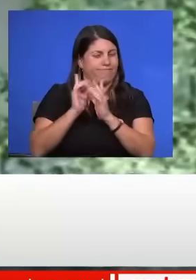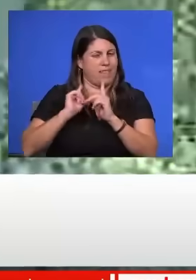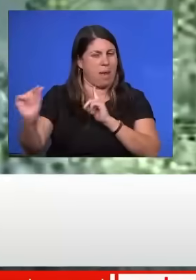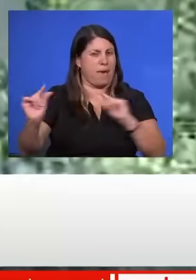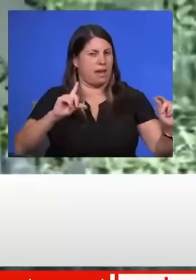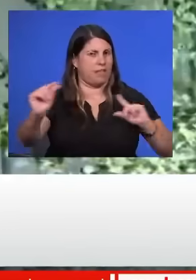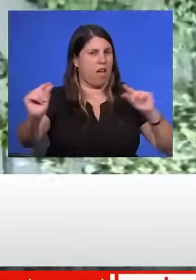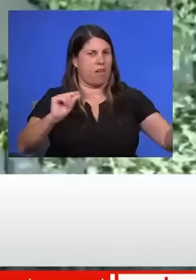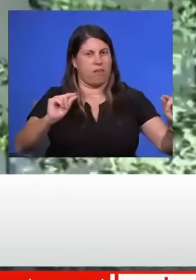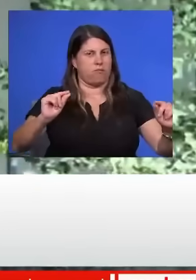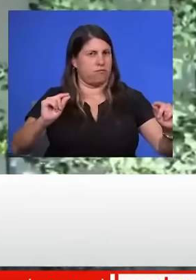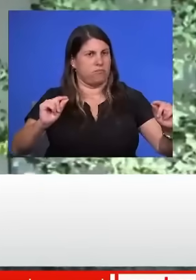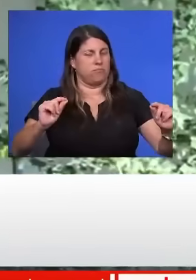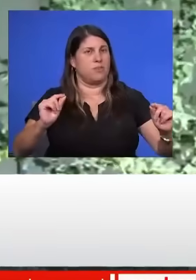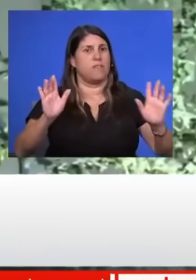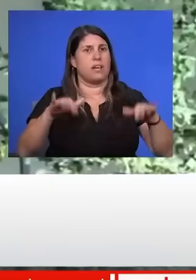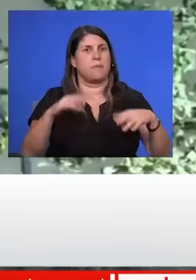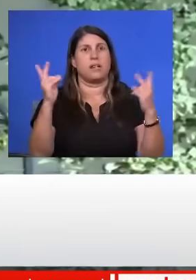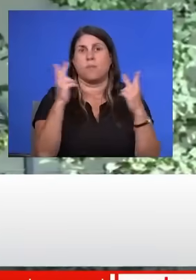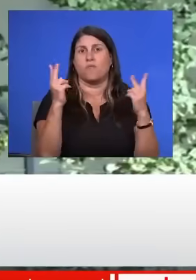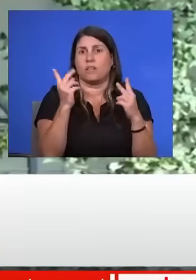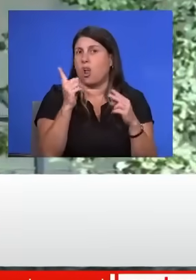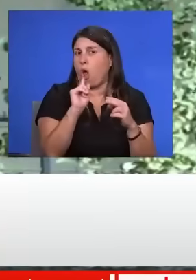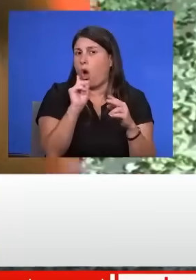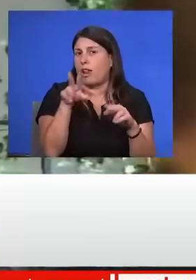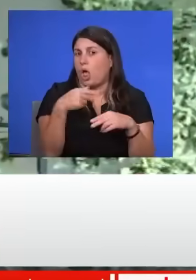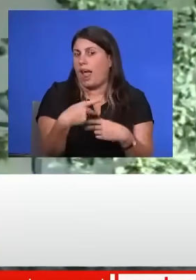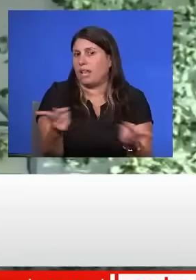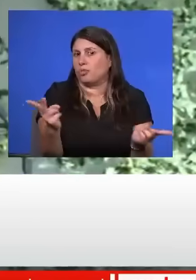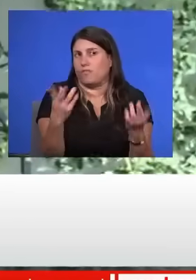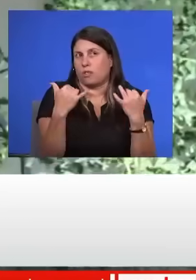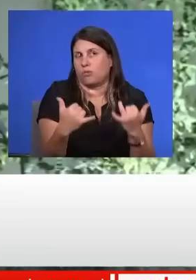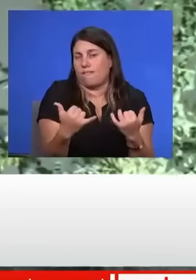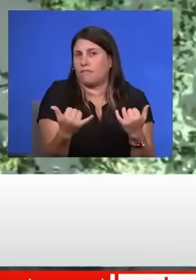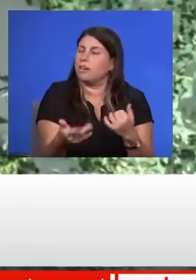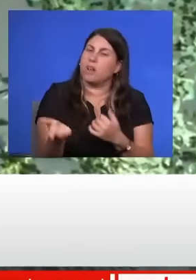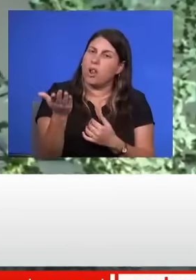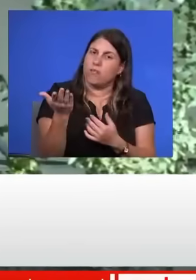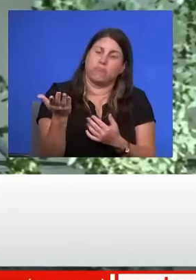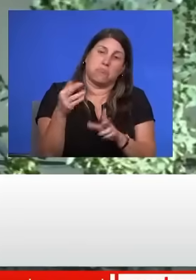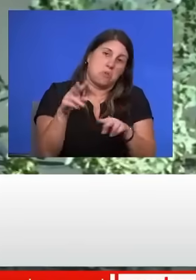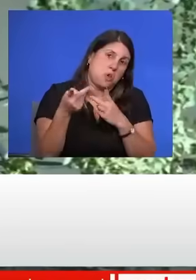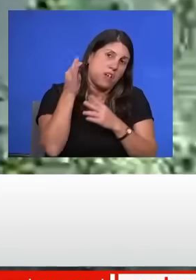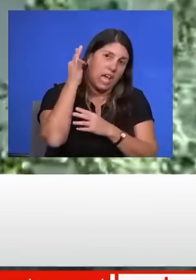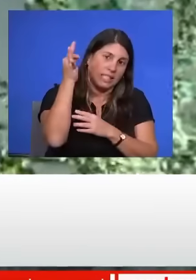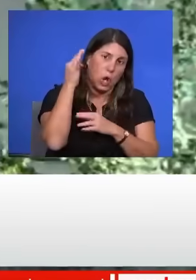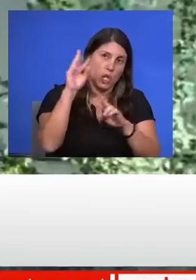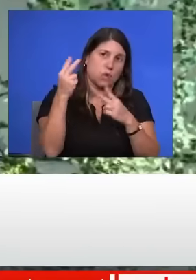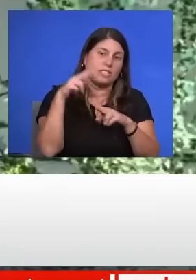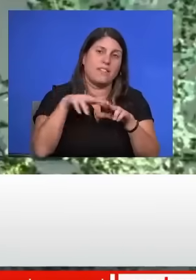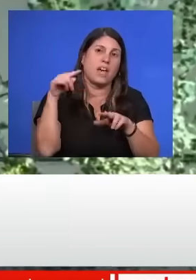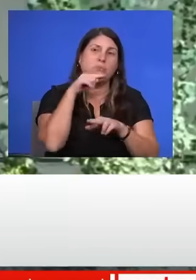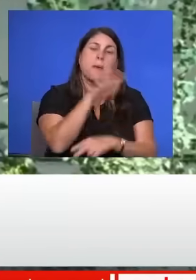מהזירה, וגם כמובן לא להיות חשוף בשלב הזה לעוד אזעקות צבע אדום באזור הזה,